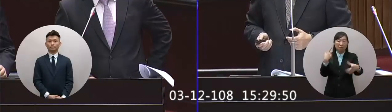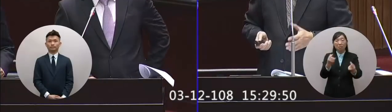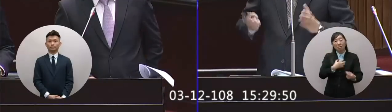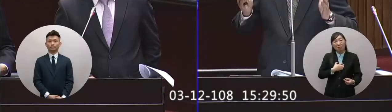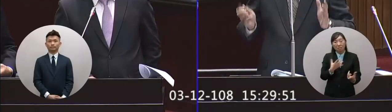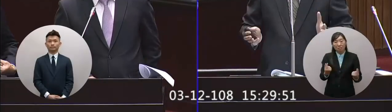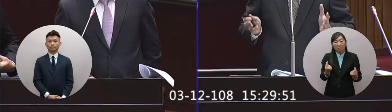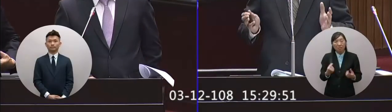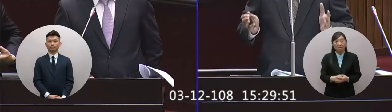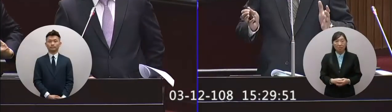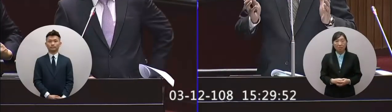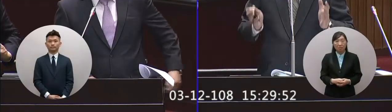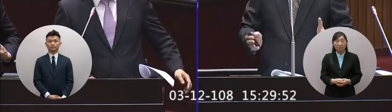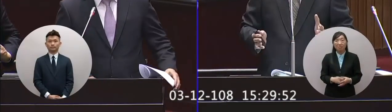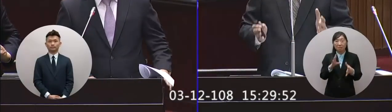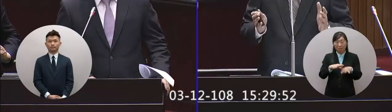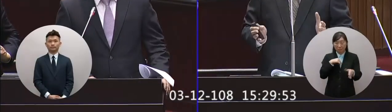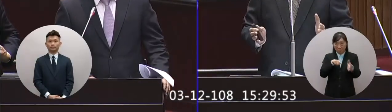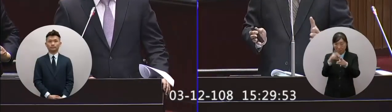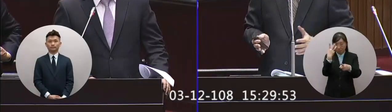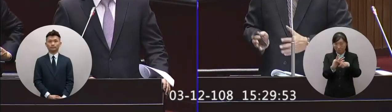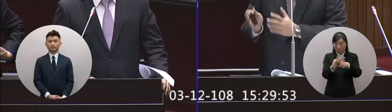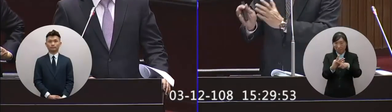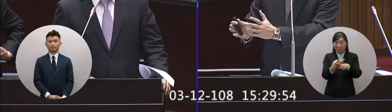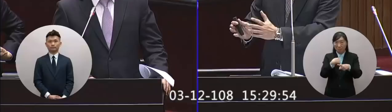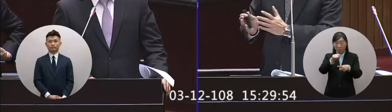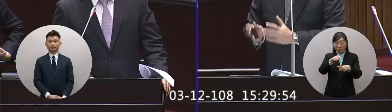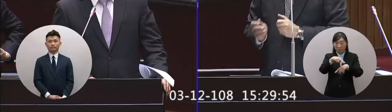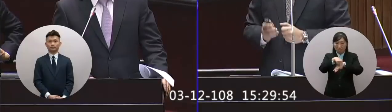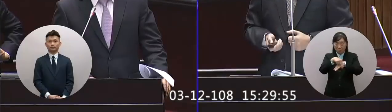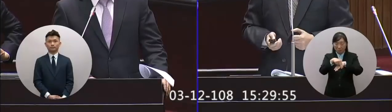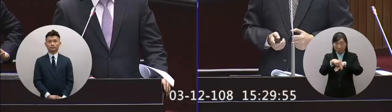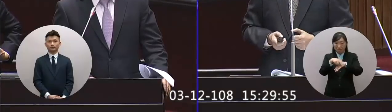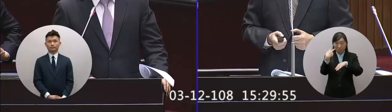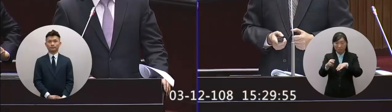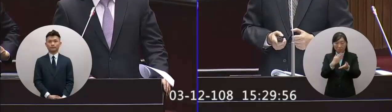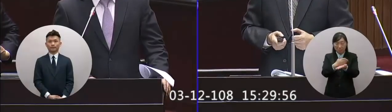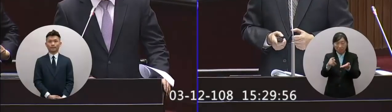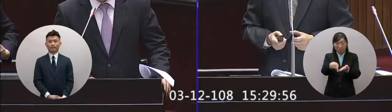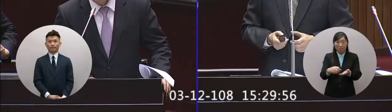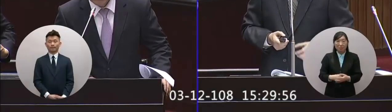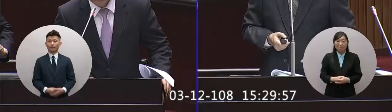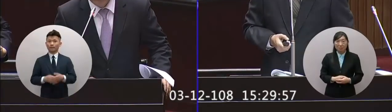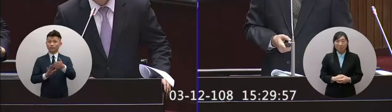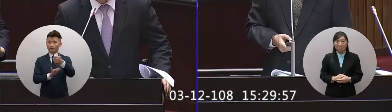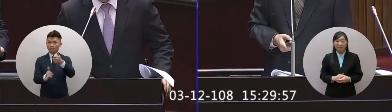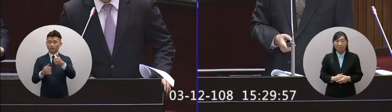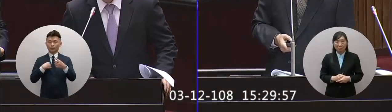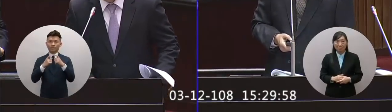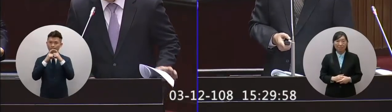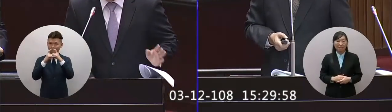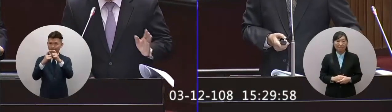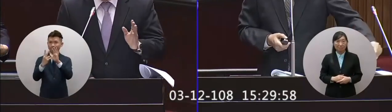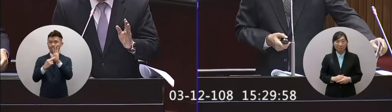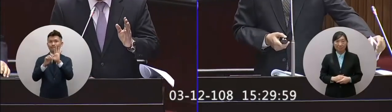怨，啊，所以我们必须要用很专业的方式来看到问题，解决问题。 我跟委员是回应一下